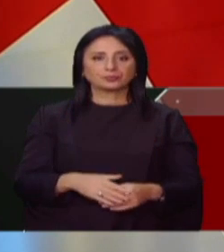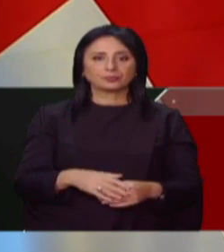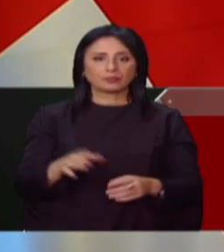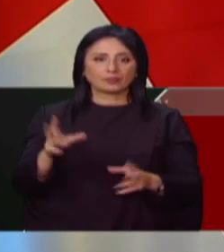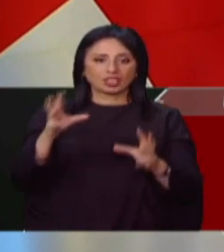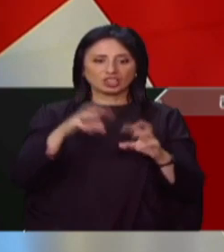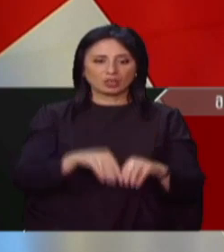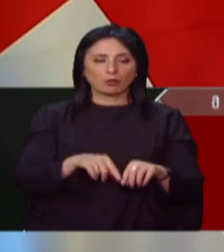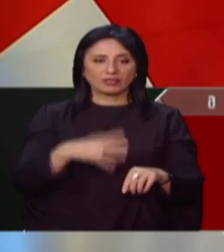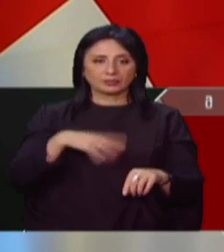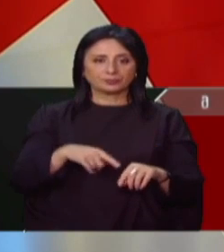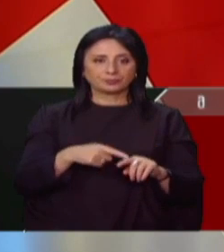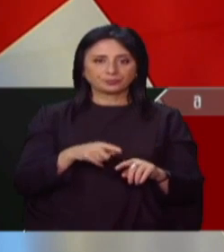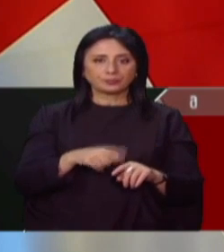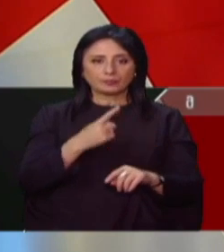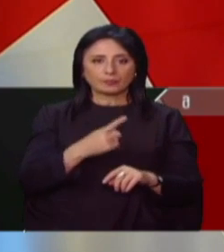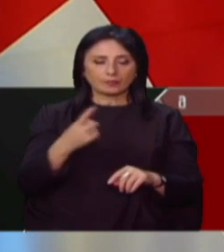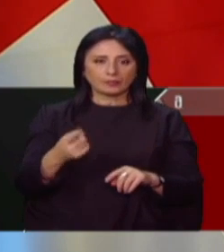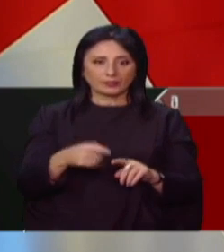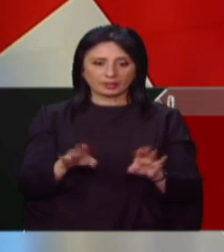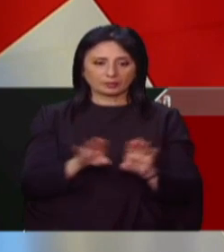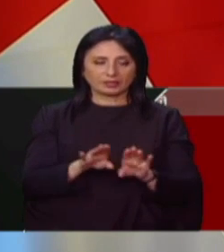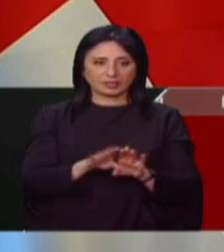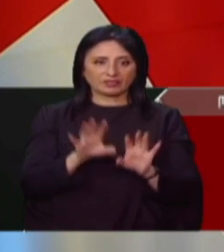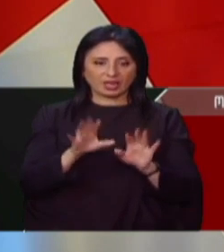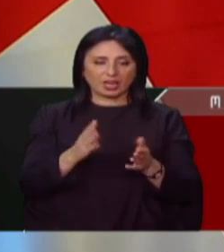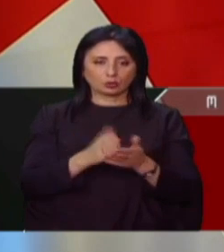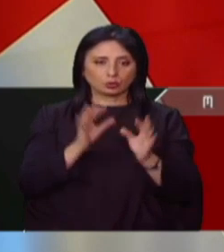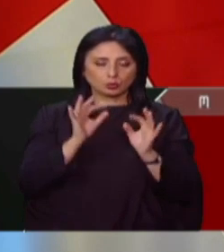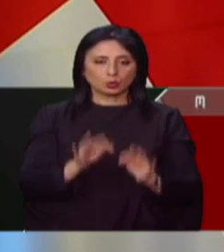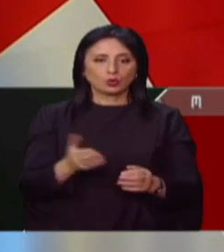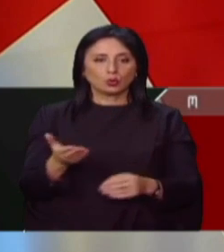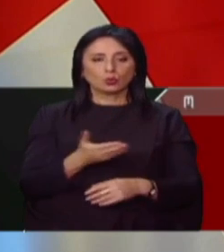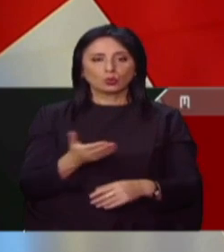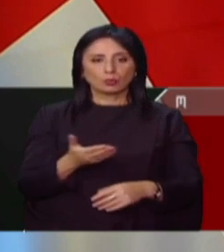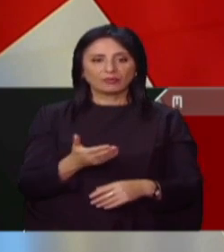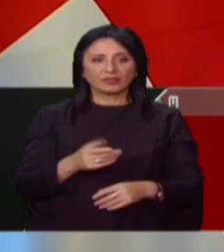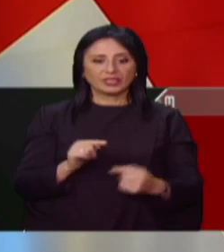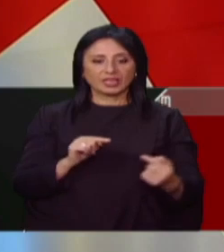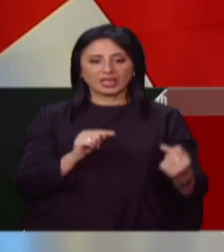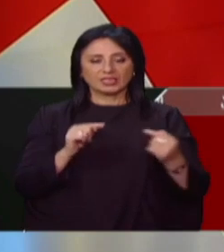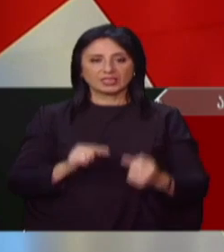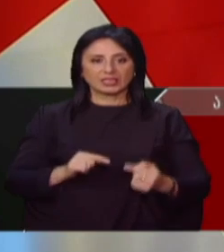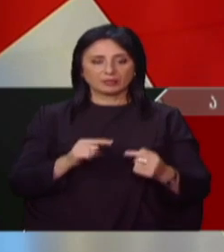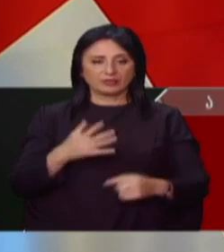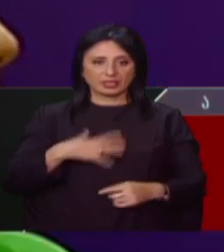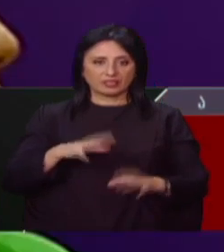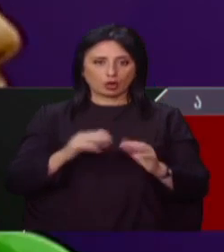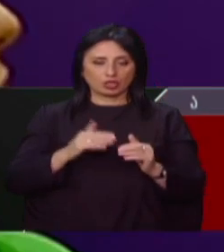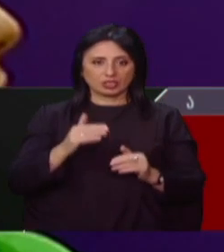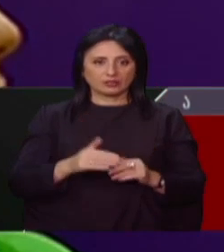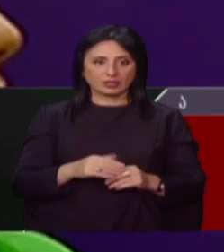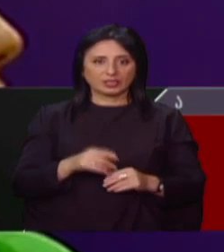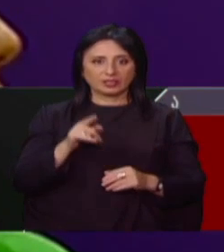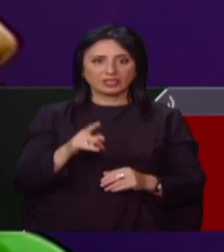შემოყვანა საქართველოში და ეს ერთ-ერთი მსგავსი კანონი არის სწორედ ეს, რომელიც ეწინააღმდეგება საქართველოს კონსტიტუციას. მათ